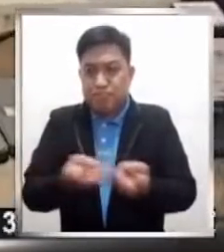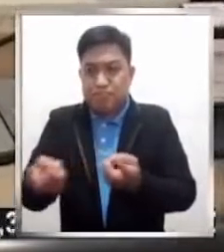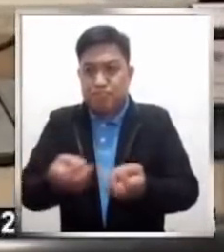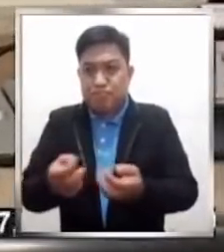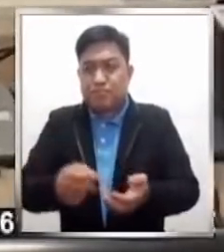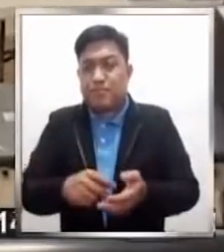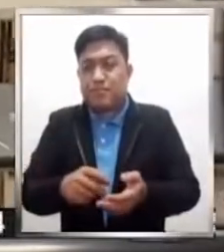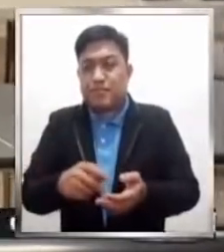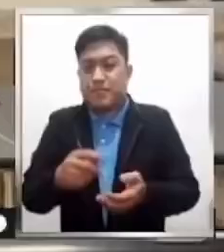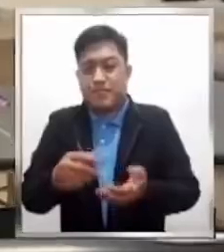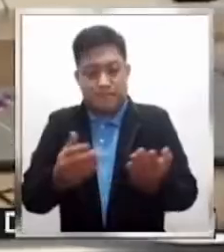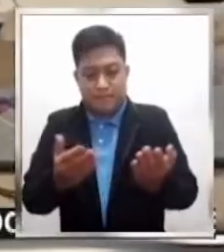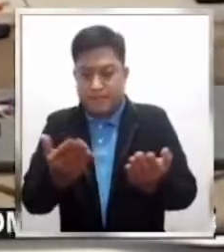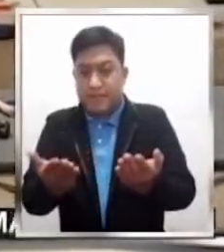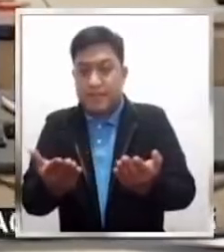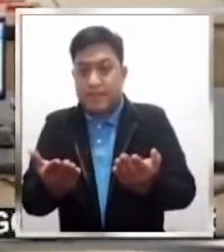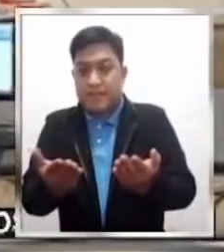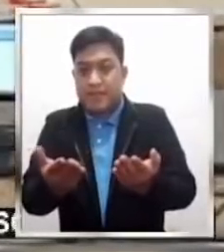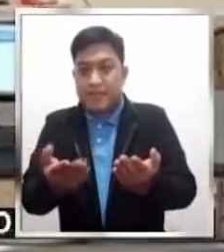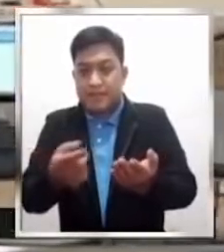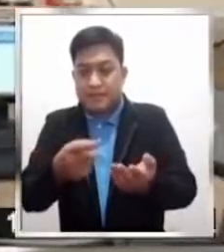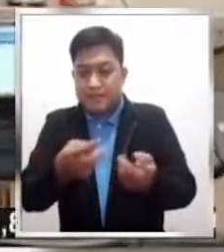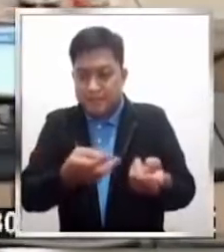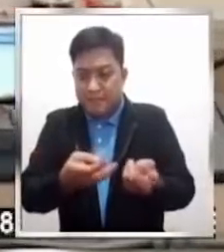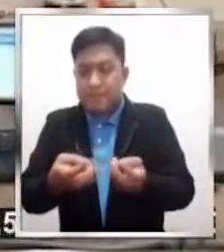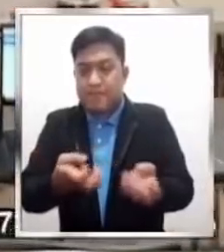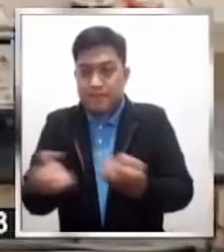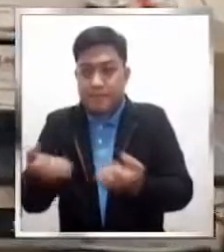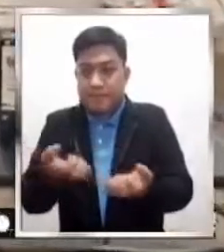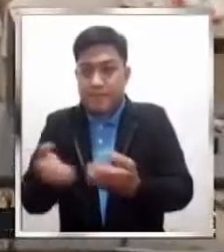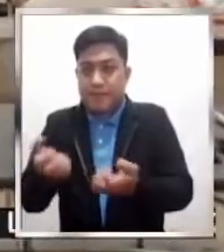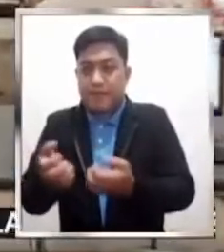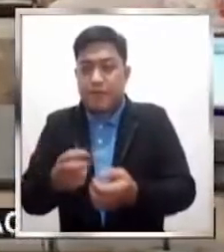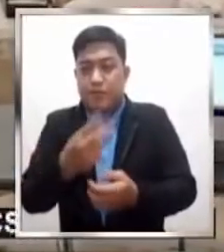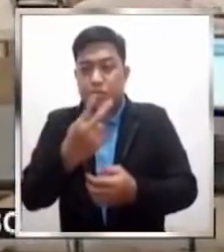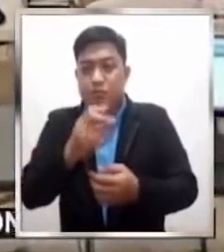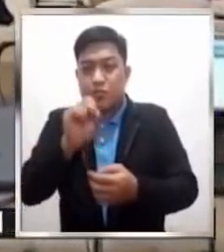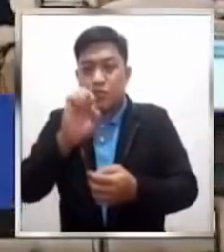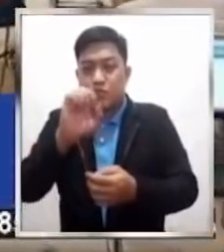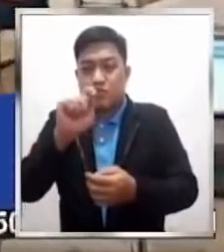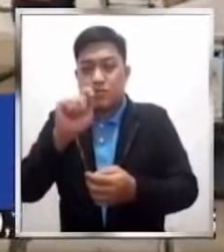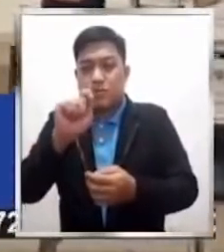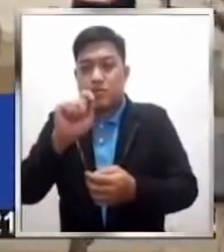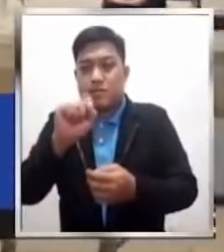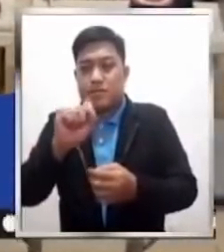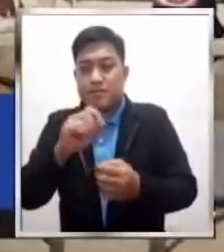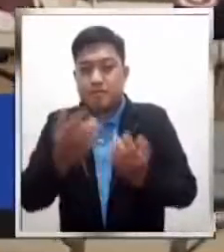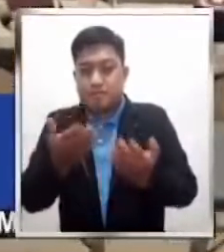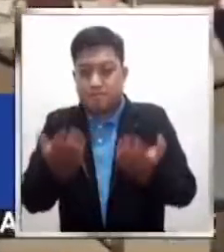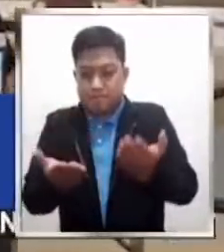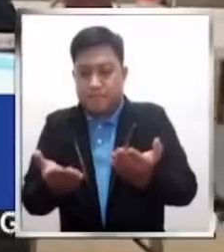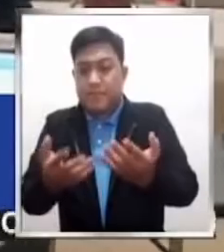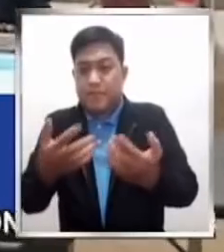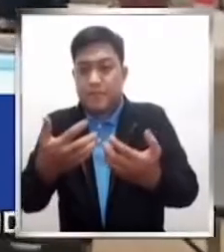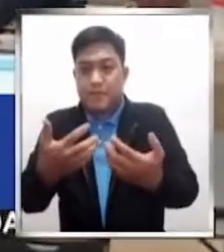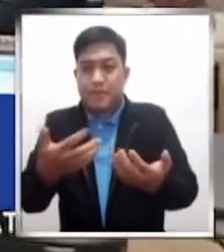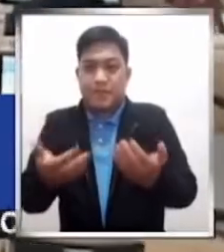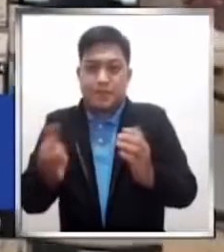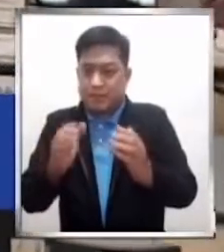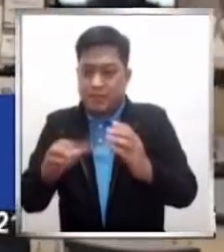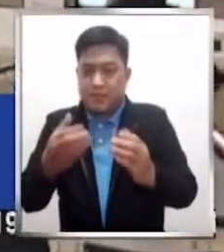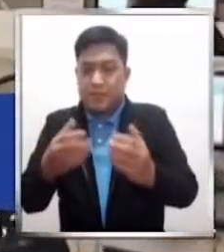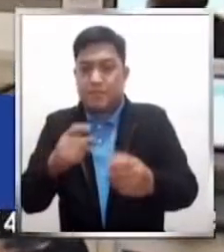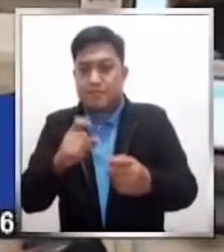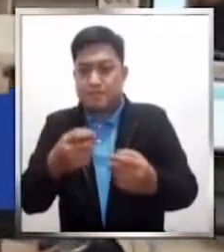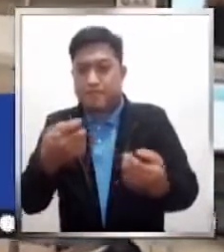ay i-encode din ng ikalawang set ng encoder para makita kung tugma ang bilang ng mga boto. Sa unofficial PPCRV